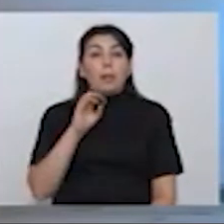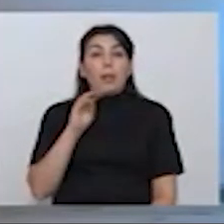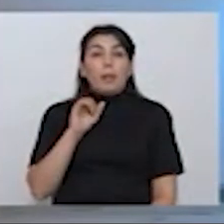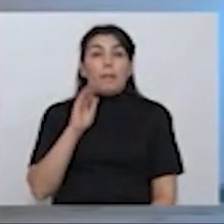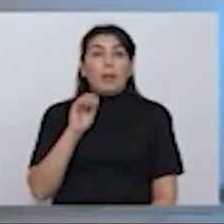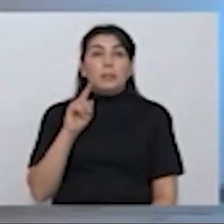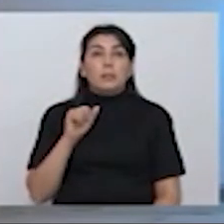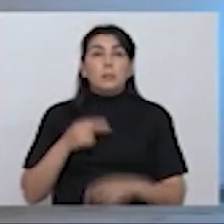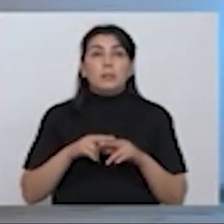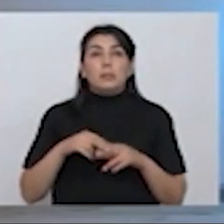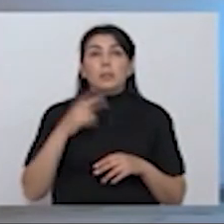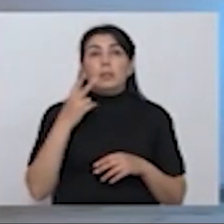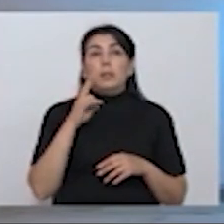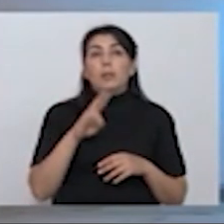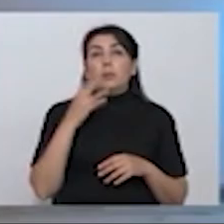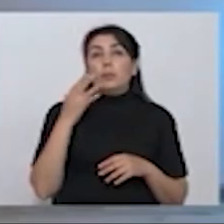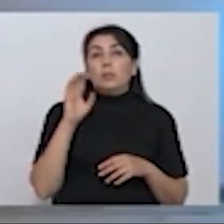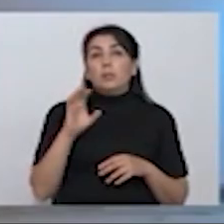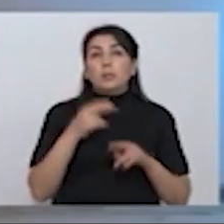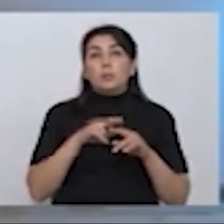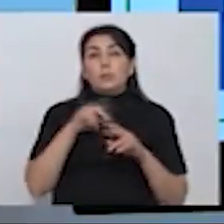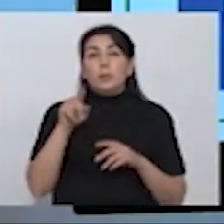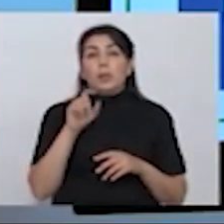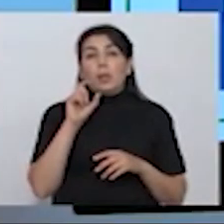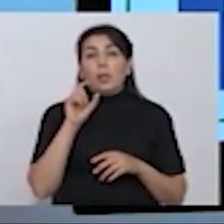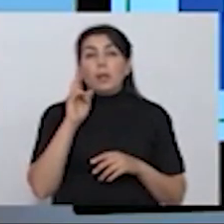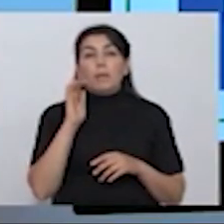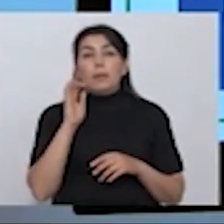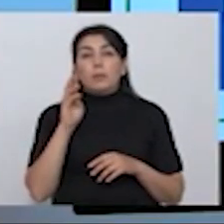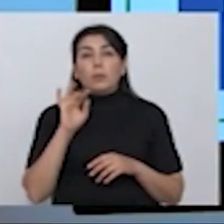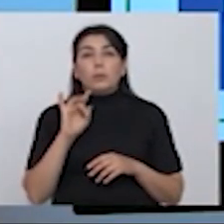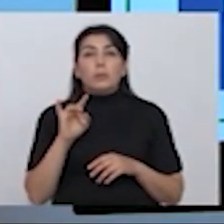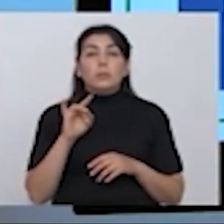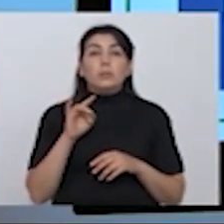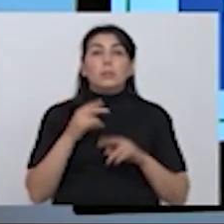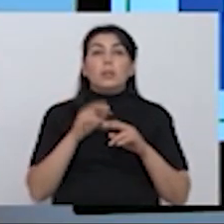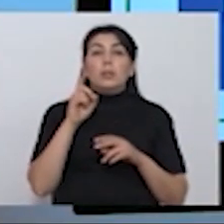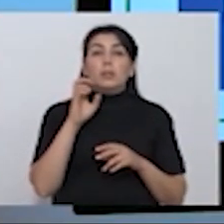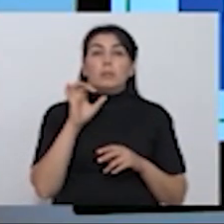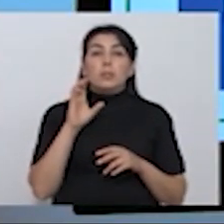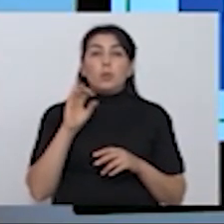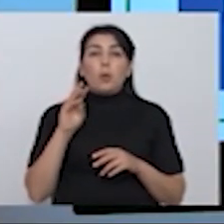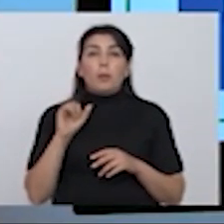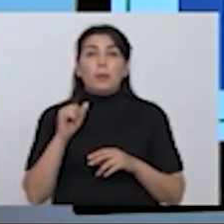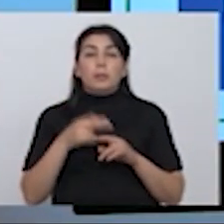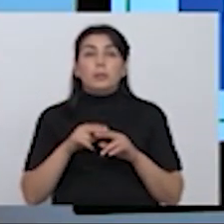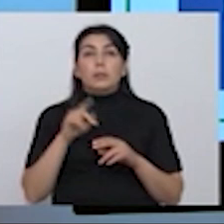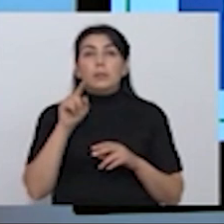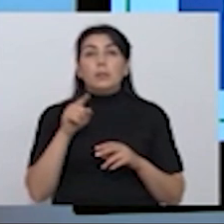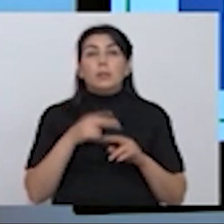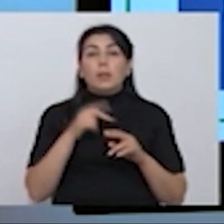Metafaza 1da 2N 4S. Bunda ekvatorda xromosomalar tetradasi joylashadi.